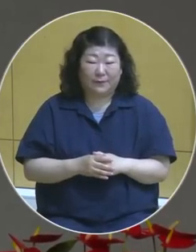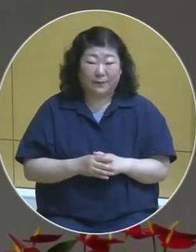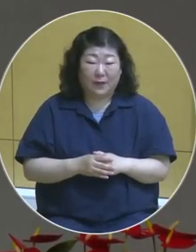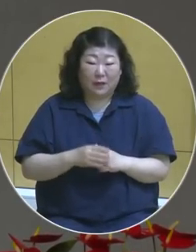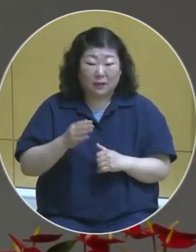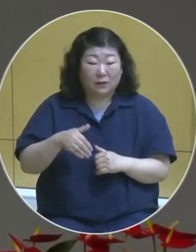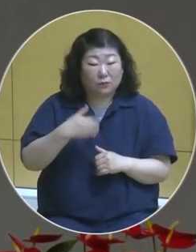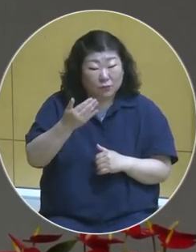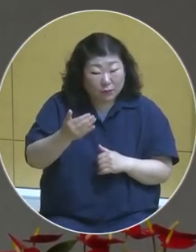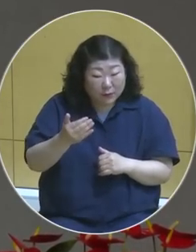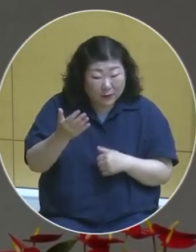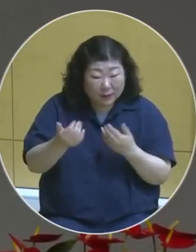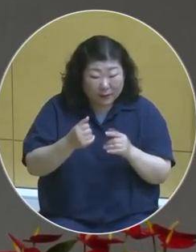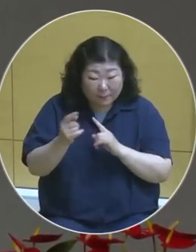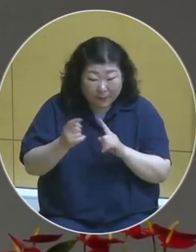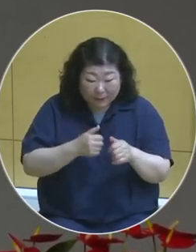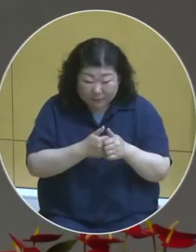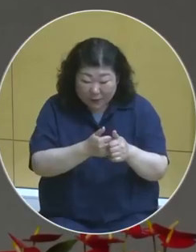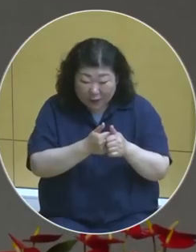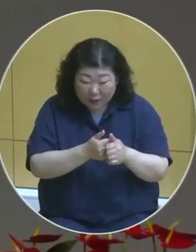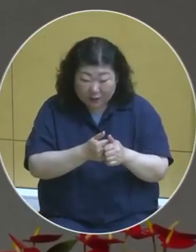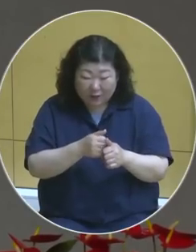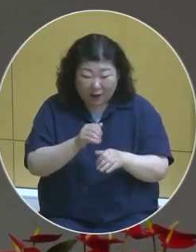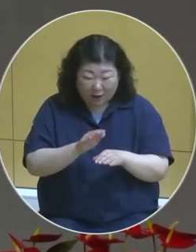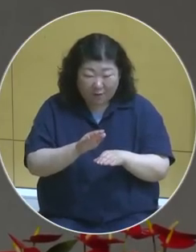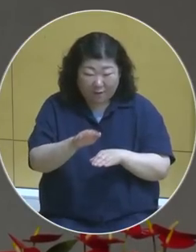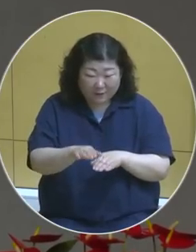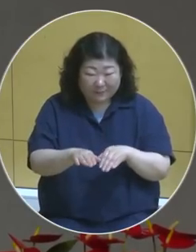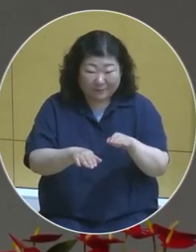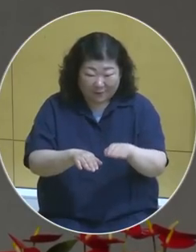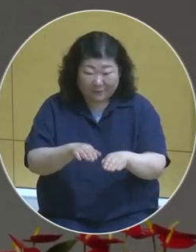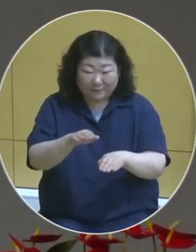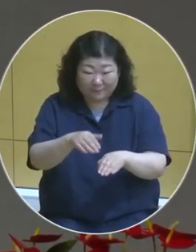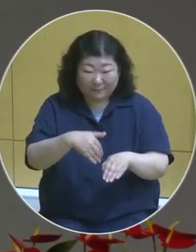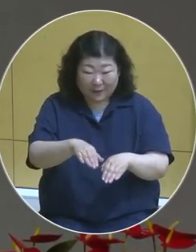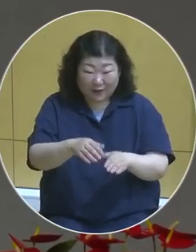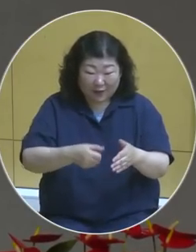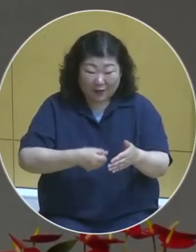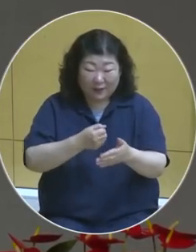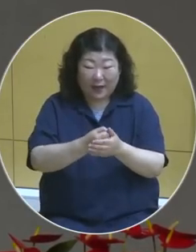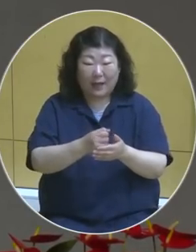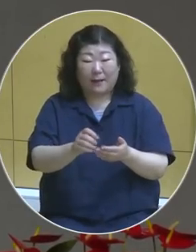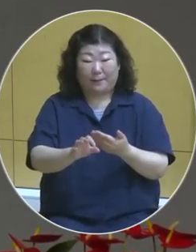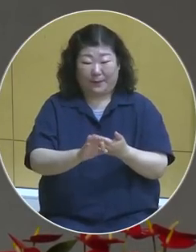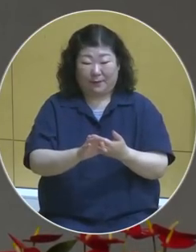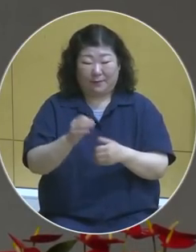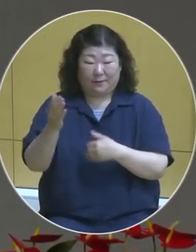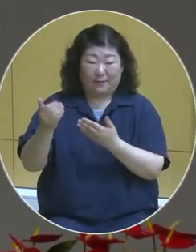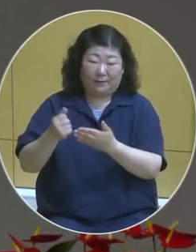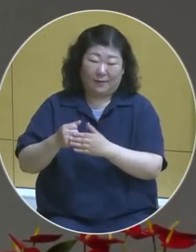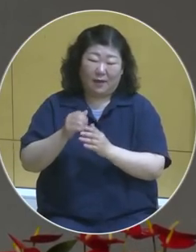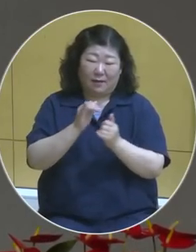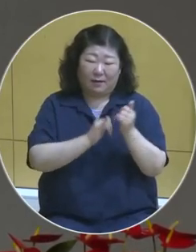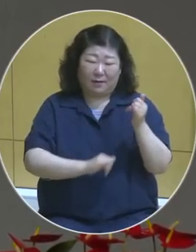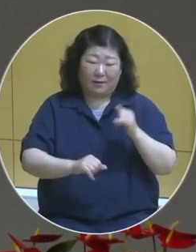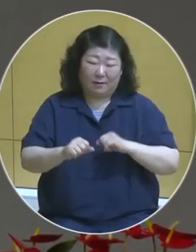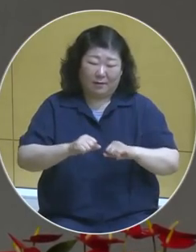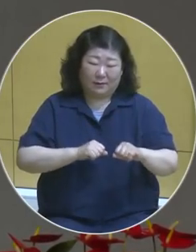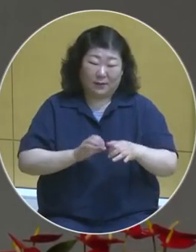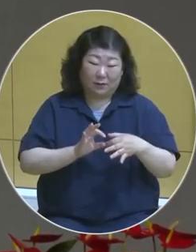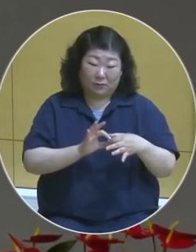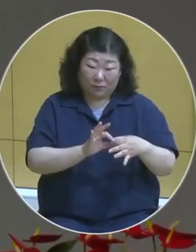하나님의 말씀을 따라서 한 걸음 걸어가기로 그렇게 결단할 때 주님께서 그 역사를 통해서, 기도를